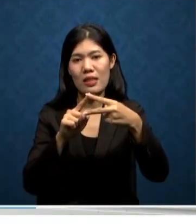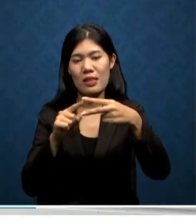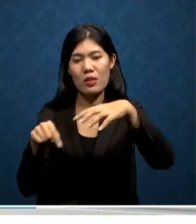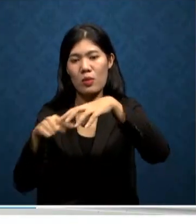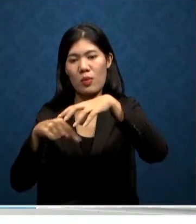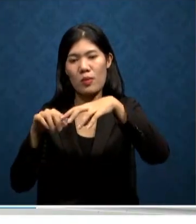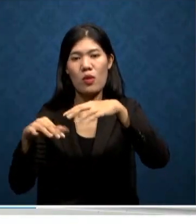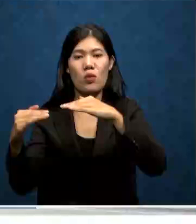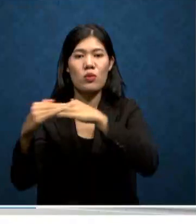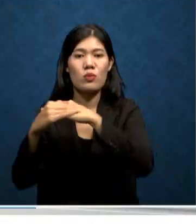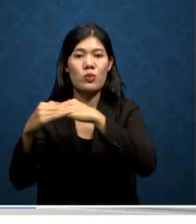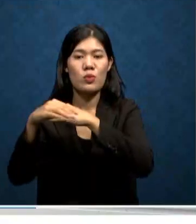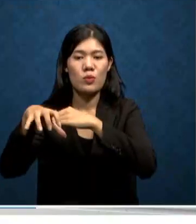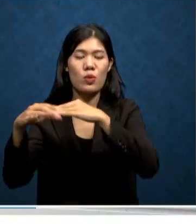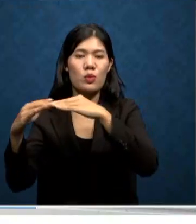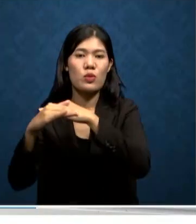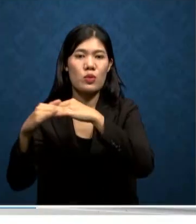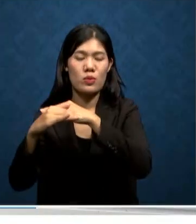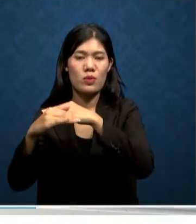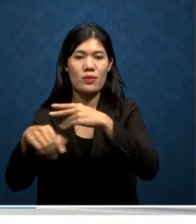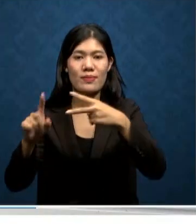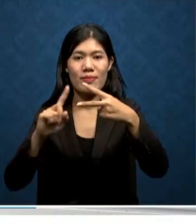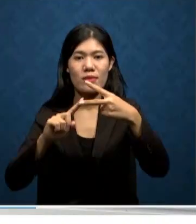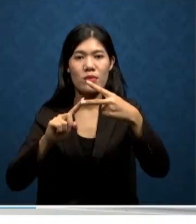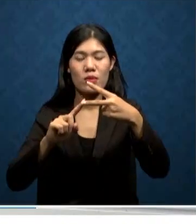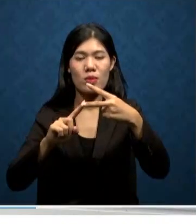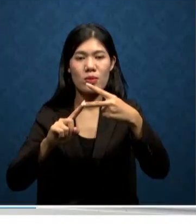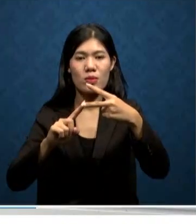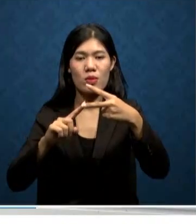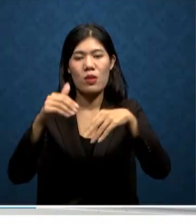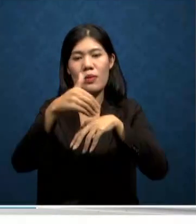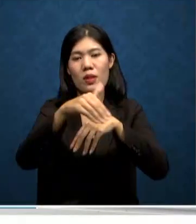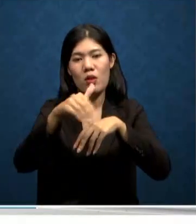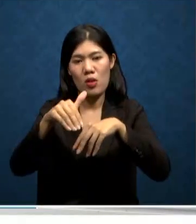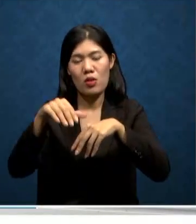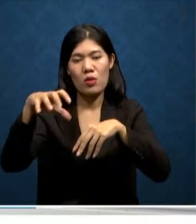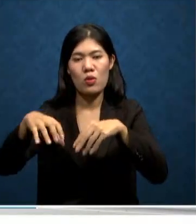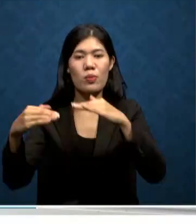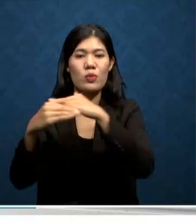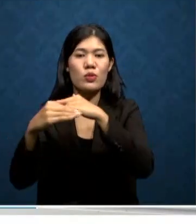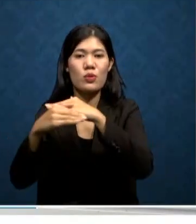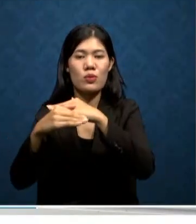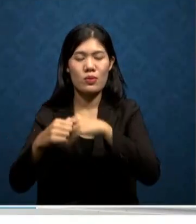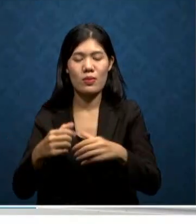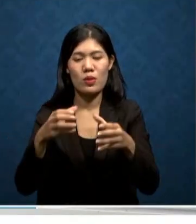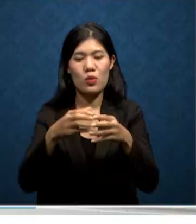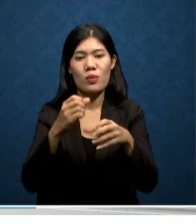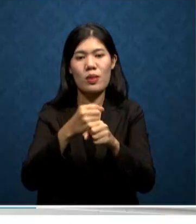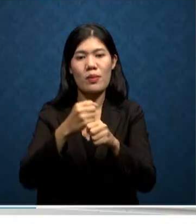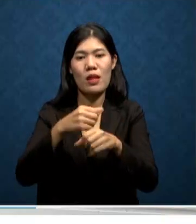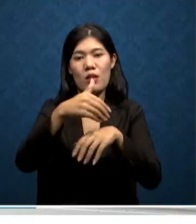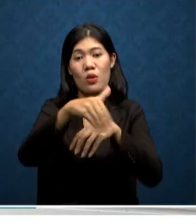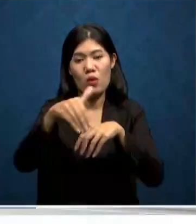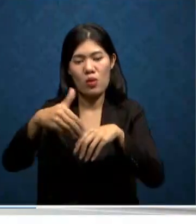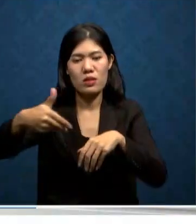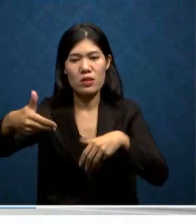ขนส่งทางบกนะครับส่วนที่ 2ก็จะเป็นหน่วยนอกนะครับเป็นหน่วยงานข้างนอกที่ขอสนับสนุน